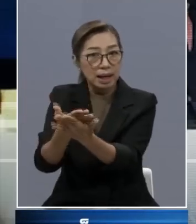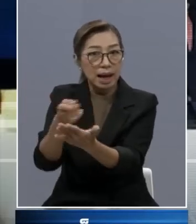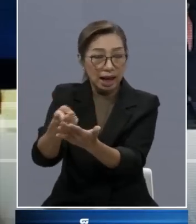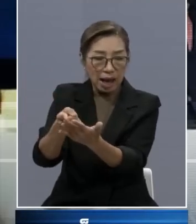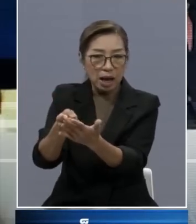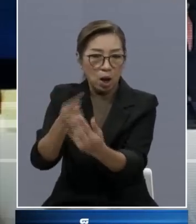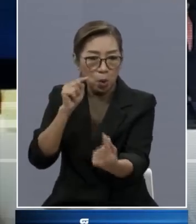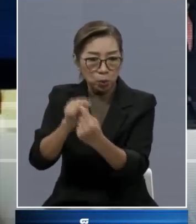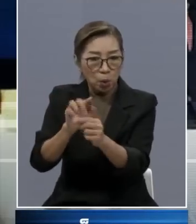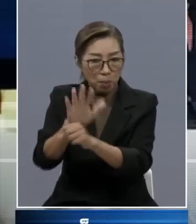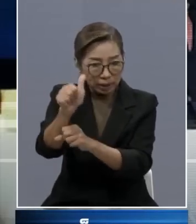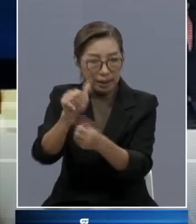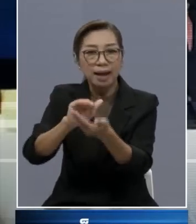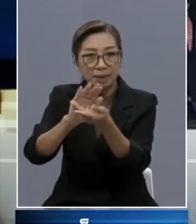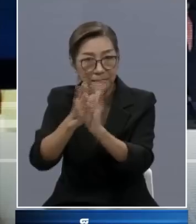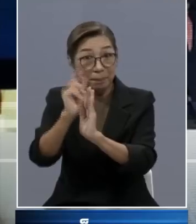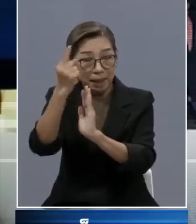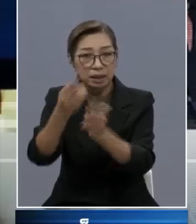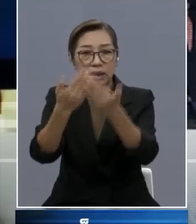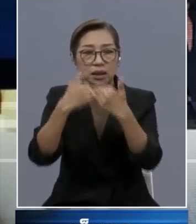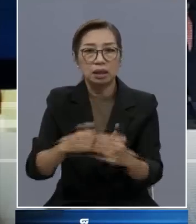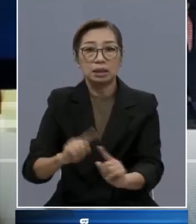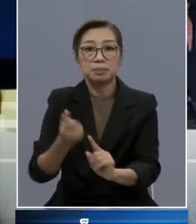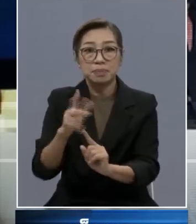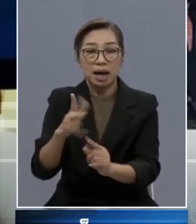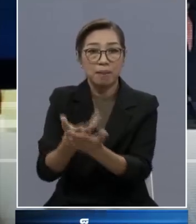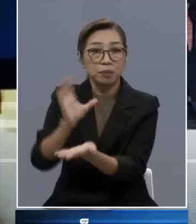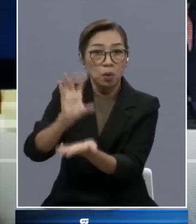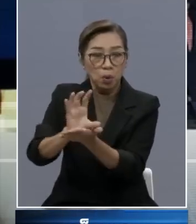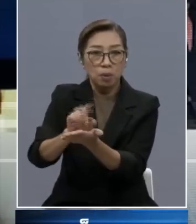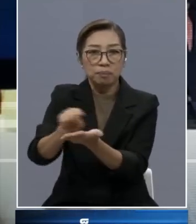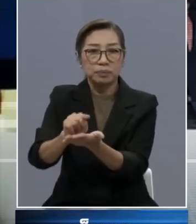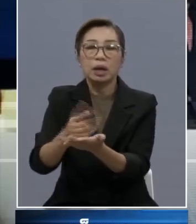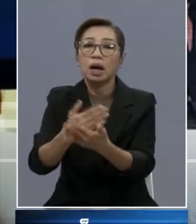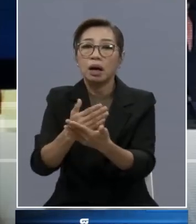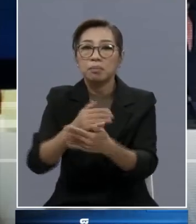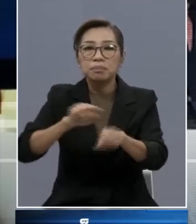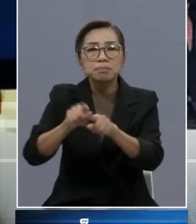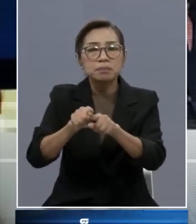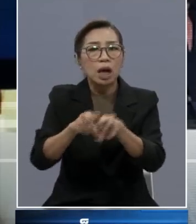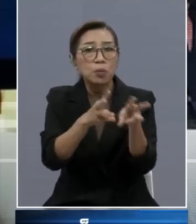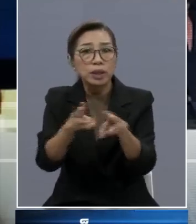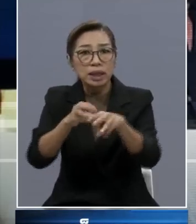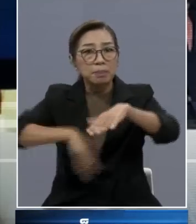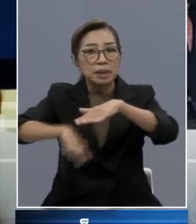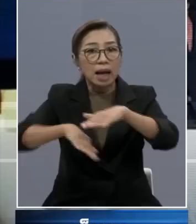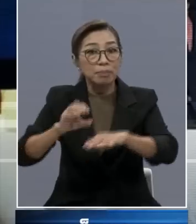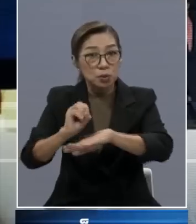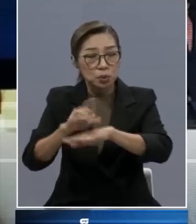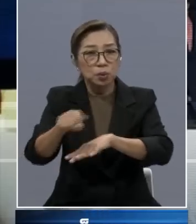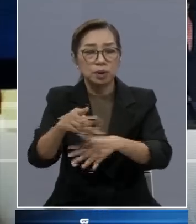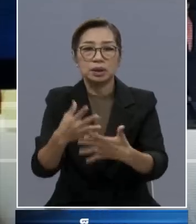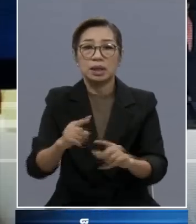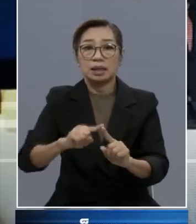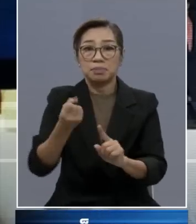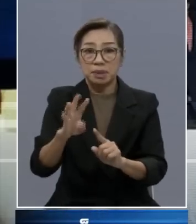มาะสมเรื่องที่13ก็คือใช้วิธีจัดสรรงบประมาณแบบฐานศูนย์นะฮะเรื่องที่14ระบบสวัสดิการดูแลประช